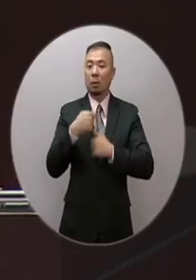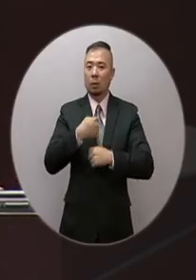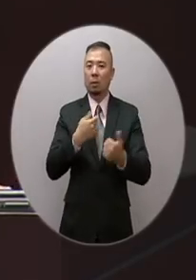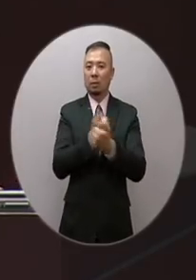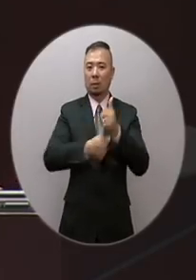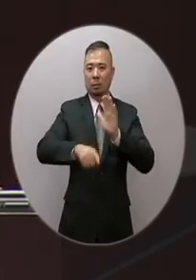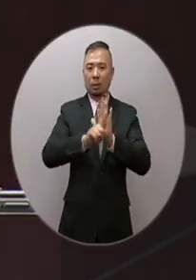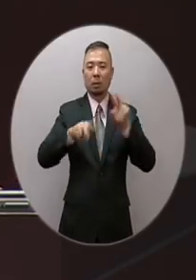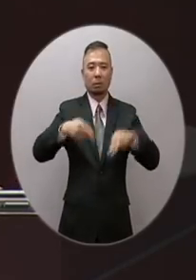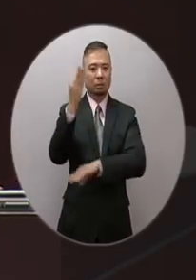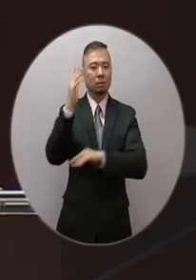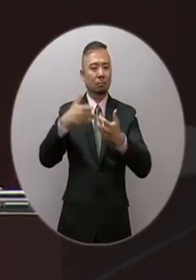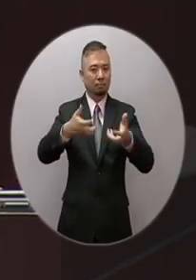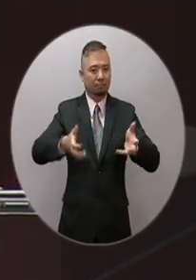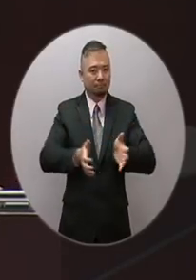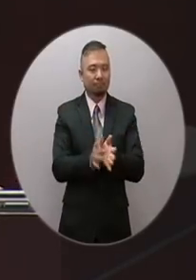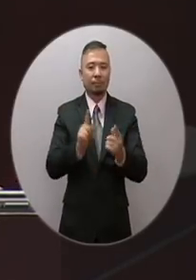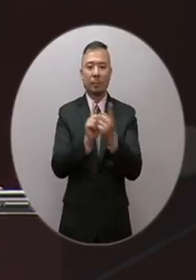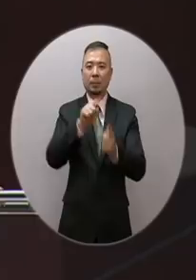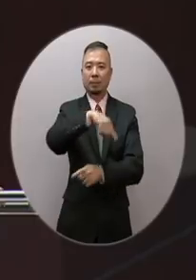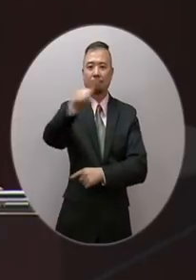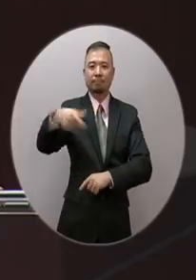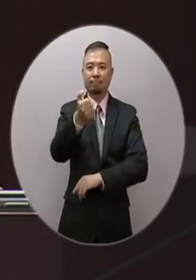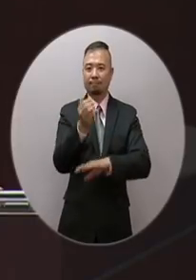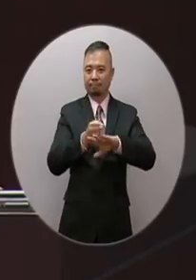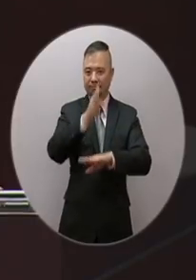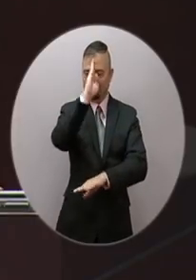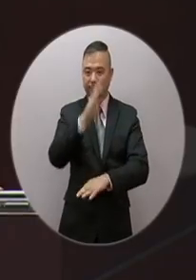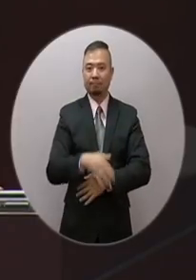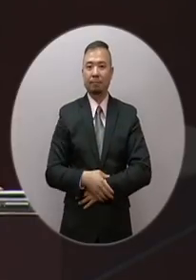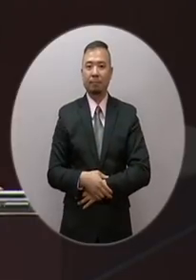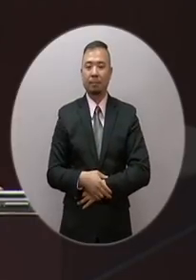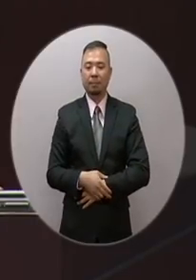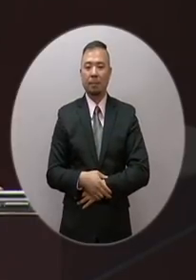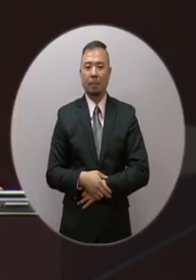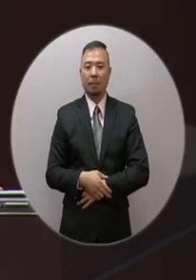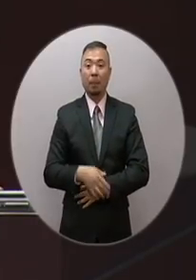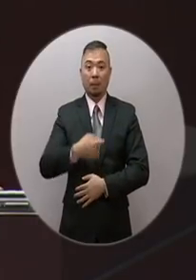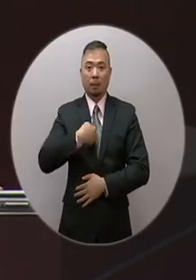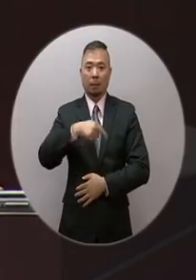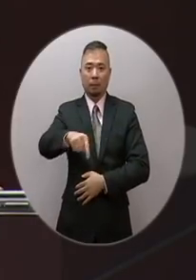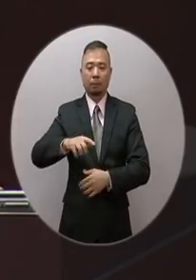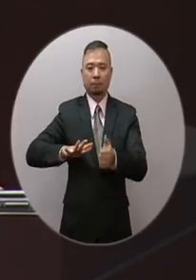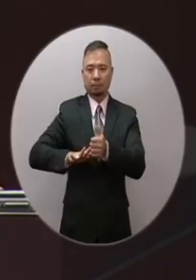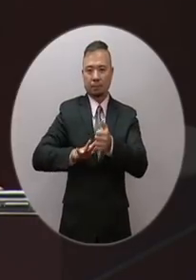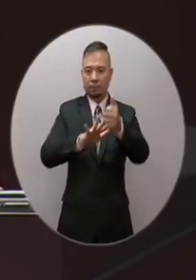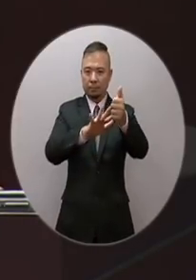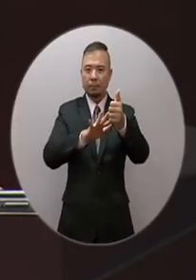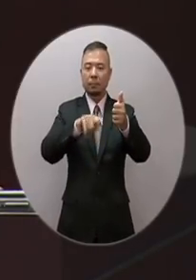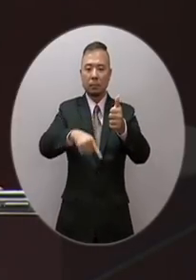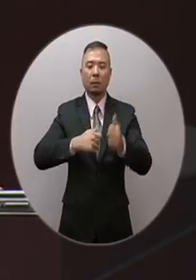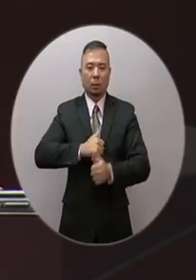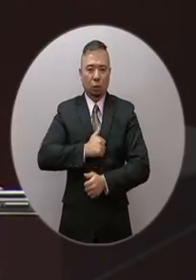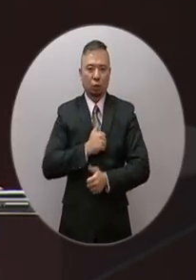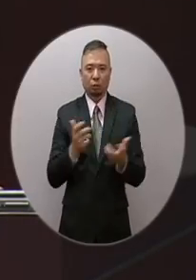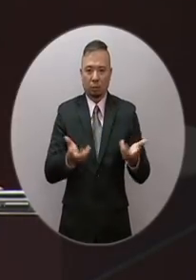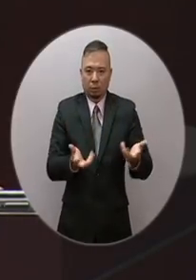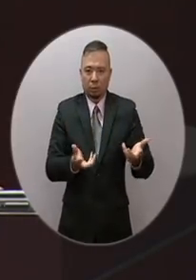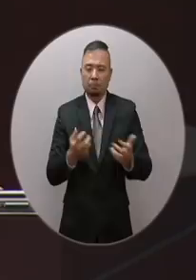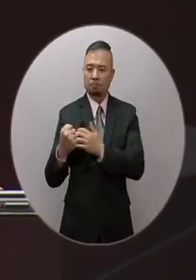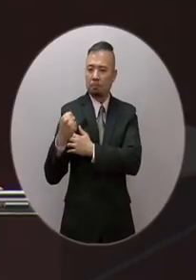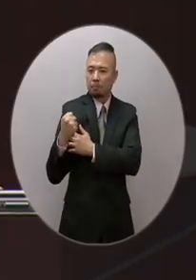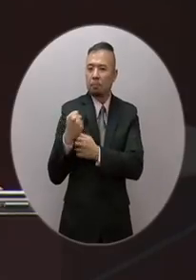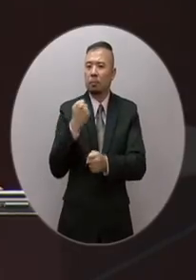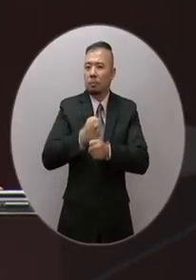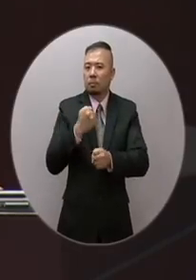队致上感谢之意。清德所率领的内阁将秉持一贯做实事的态度，持续